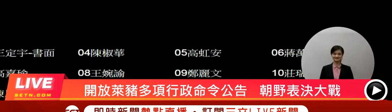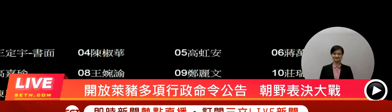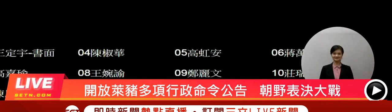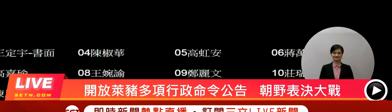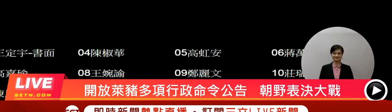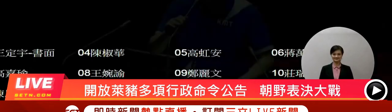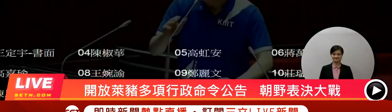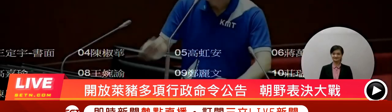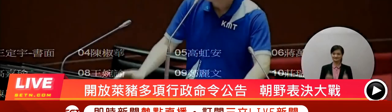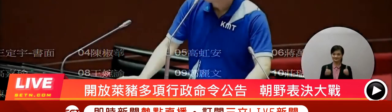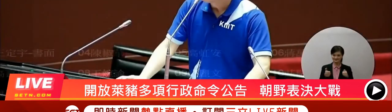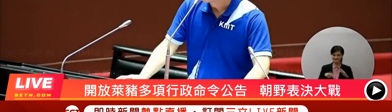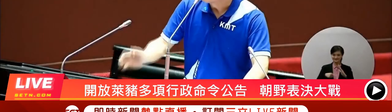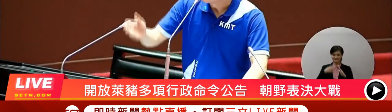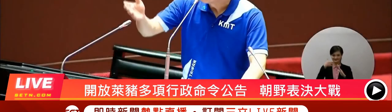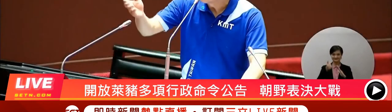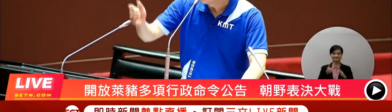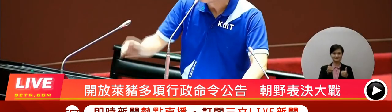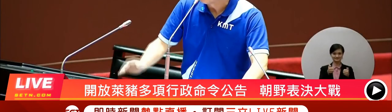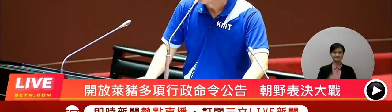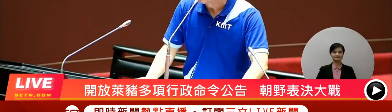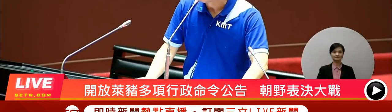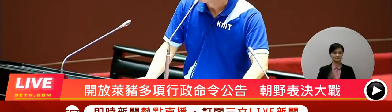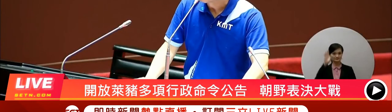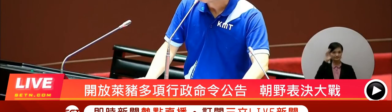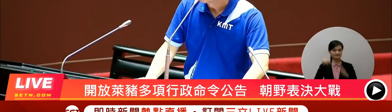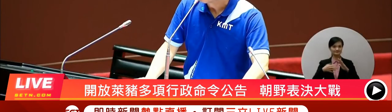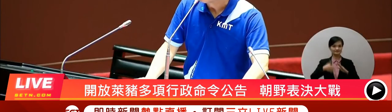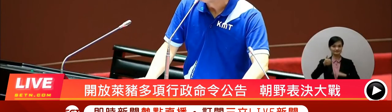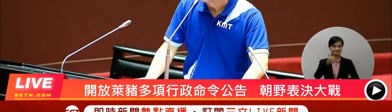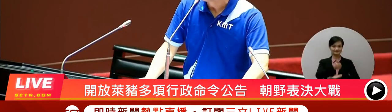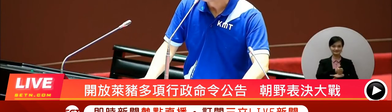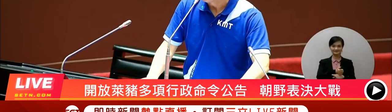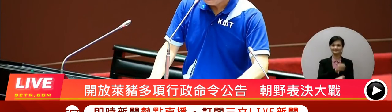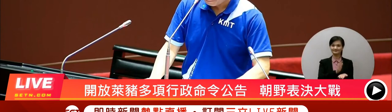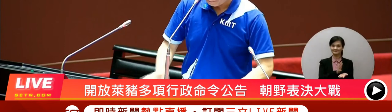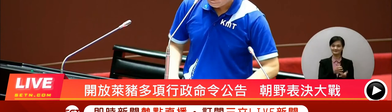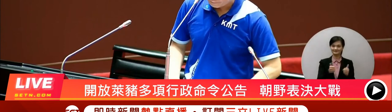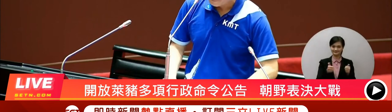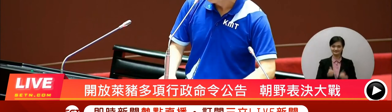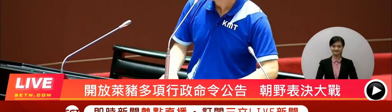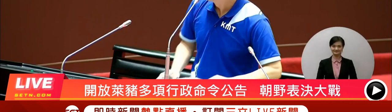好，谢谢院长。请苏院长。 好，苏院长，请。